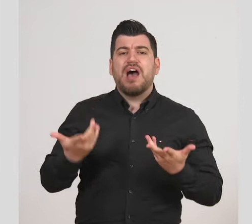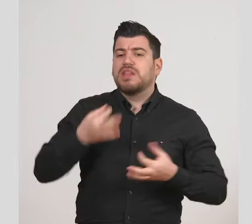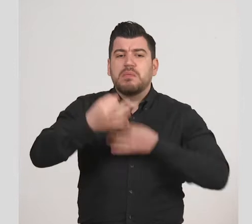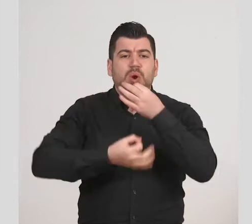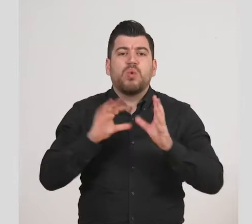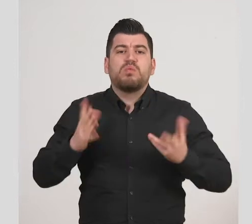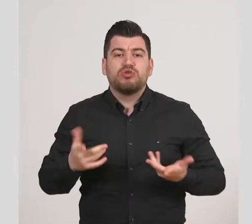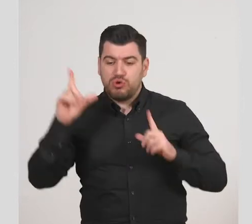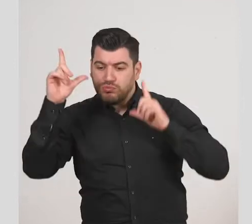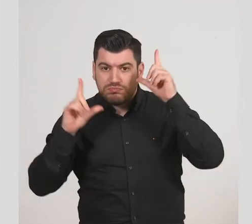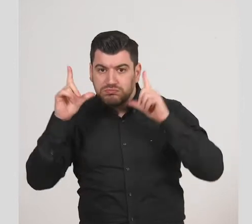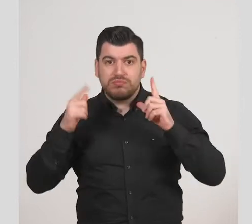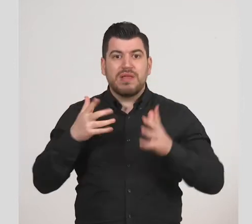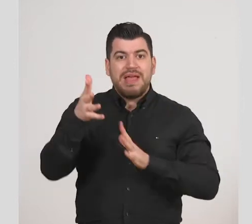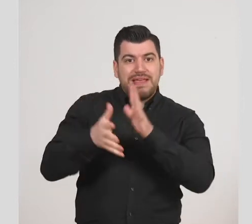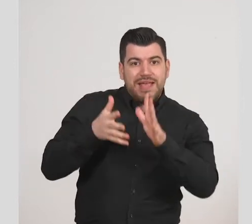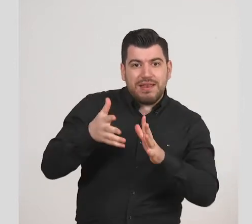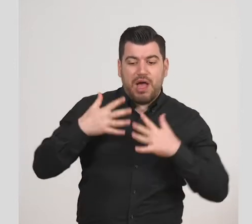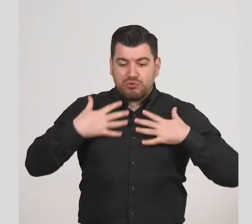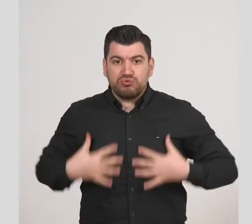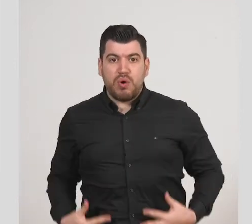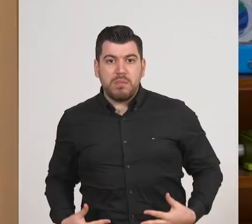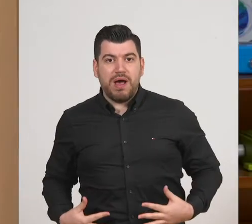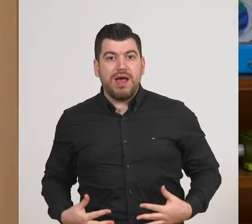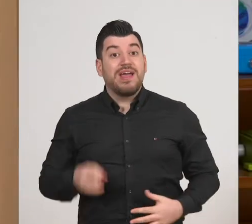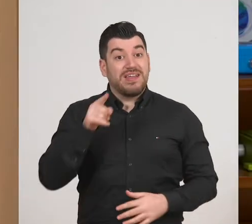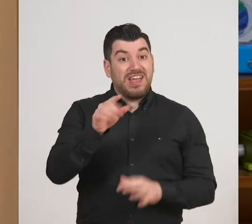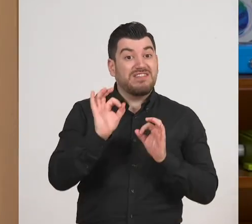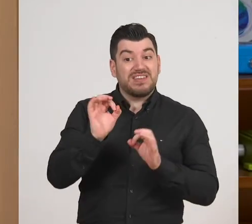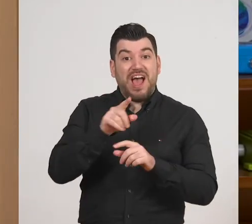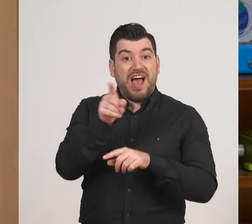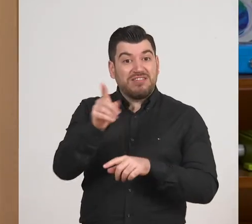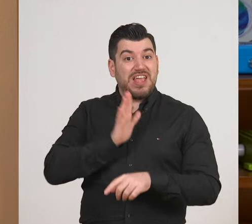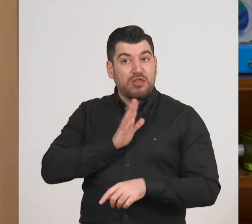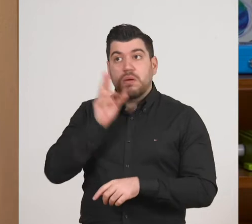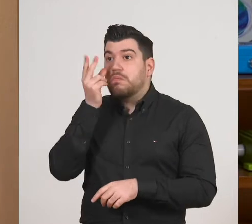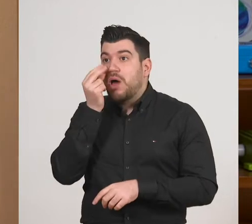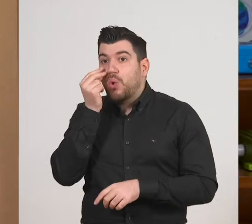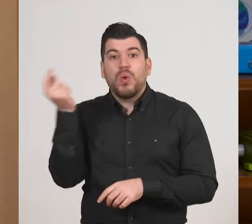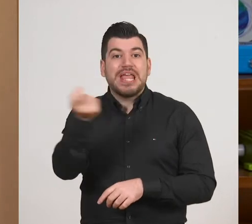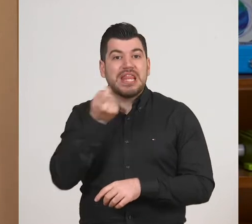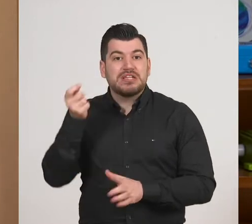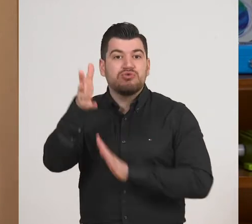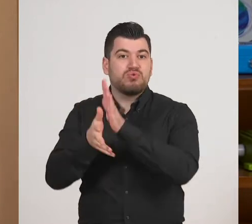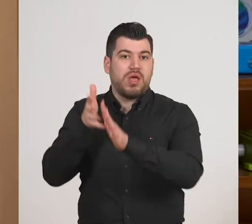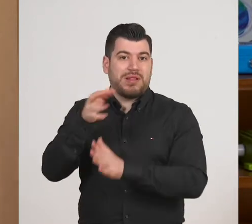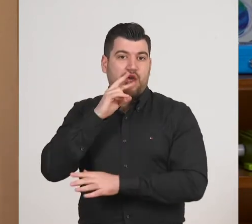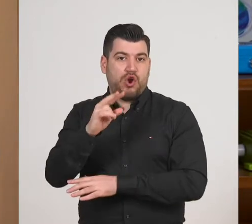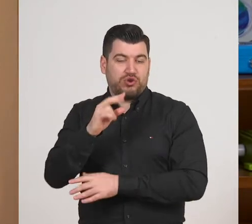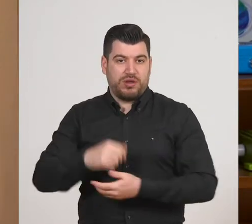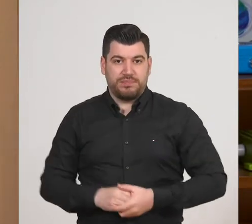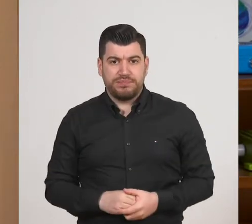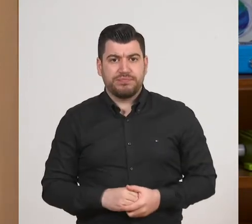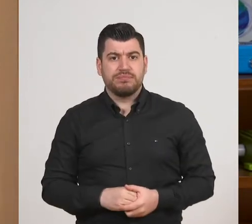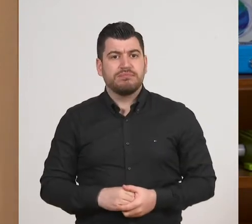το πρόσωπο, με τα χέρια, με το σώμα και παρακολουθούν ειδήσεις στη νοηματική γλώσσα.